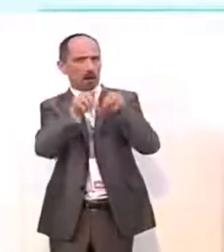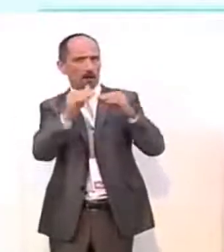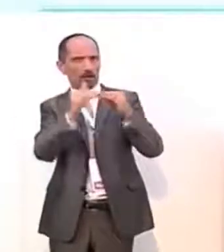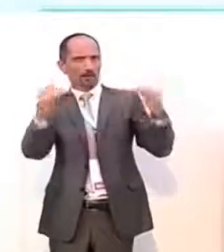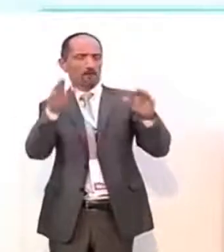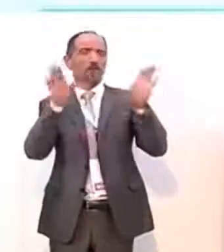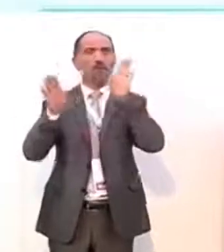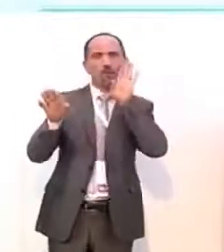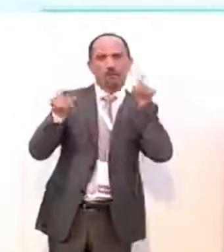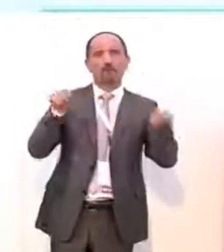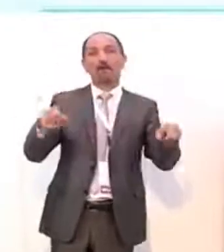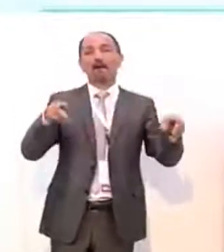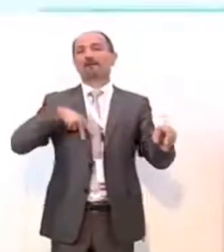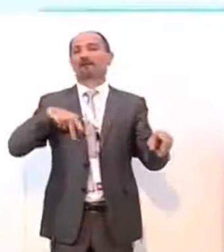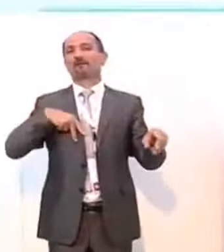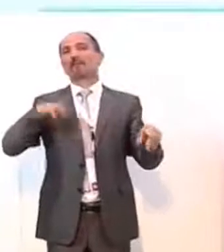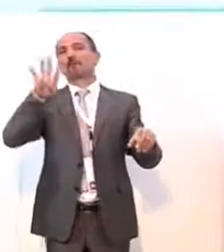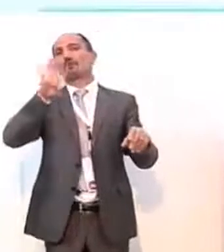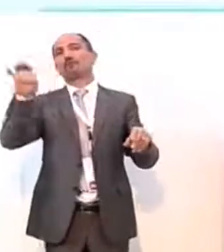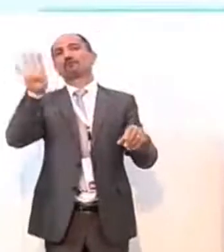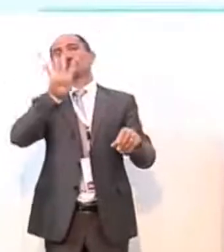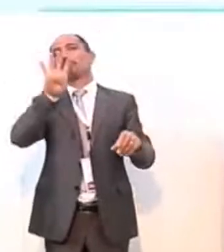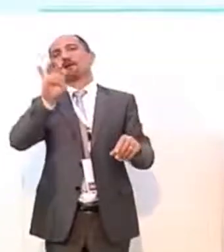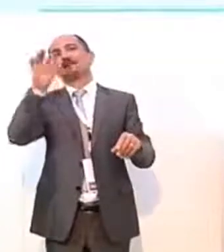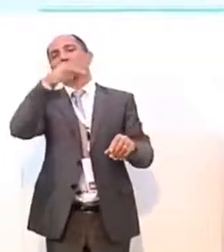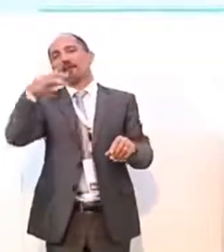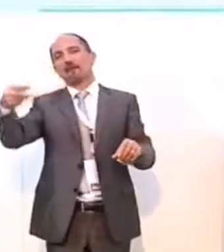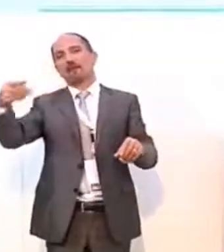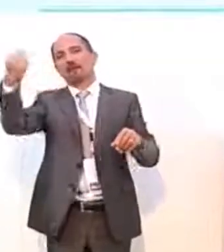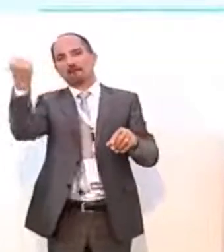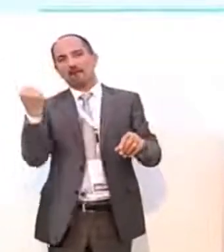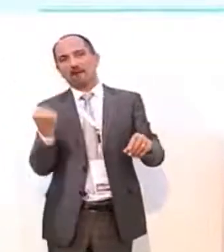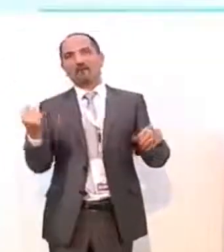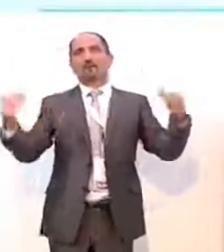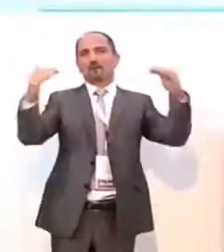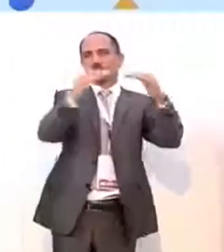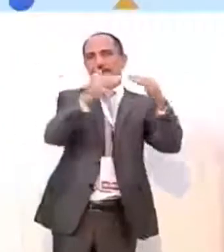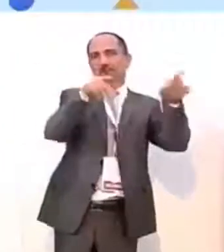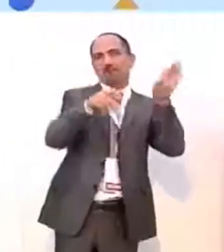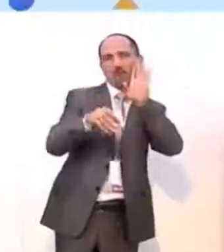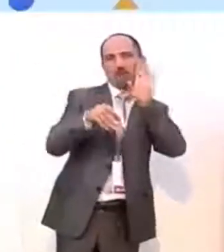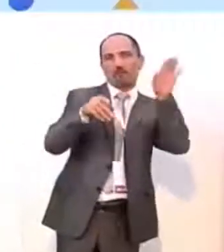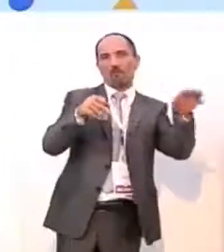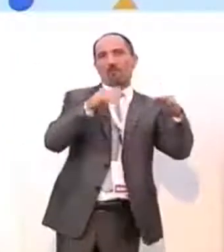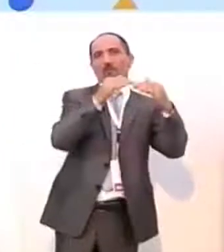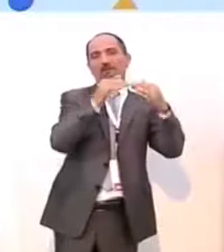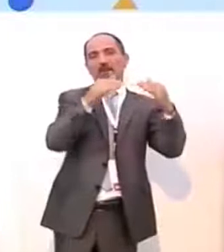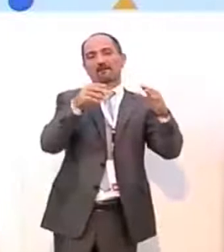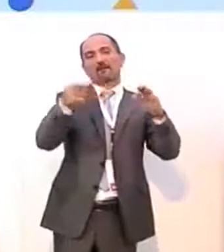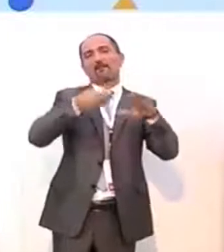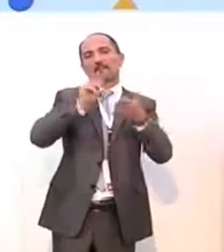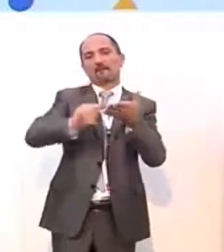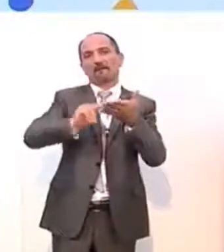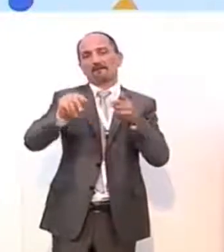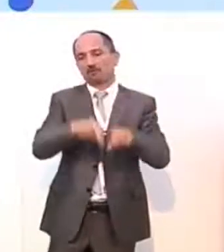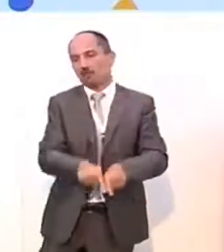Nel privato guadagnano 440 euro in meno rispetto a un uomo a parità di mansione.